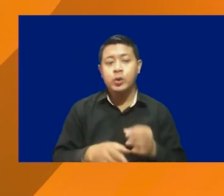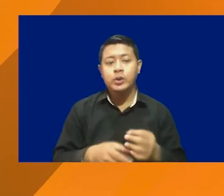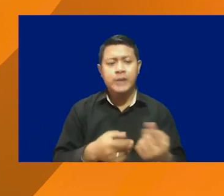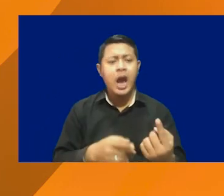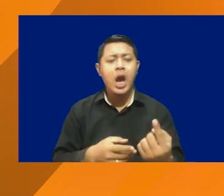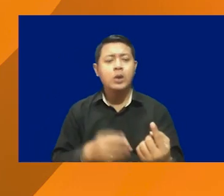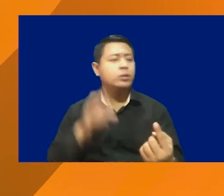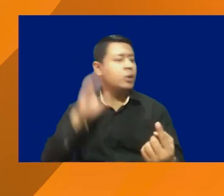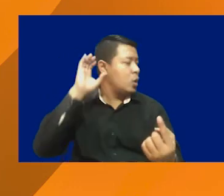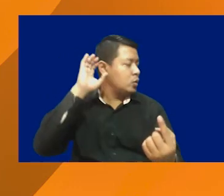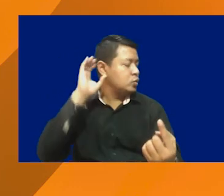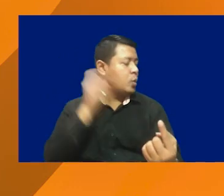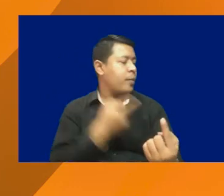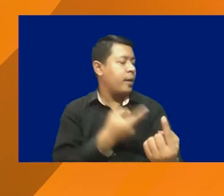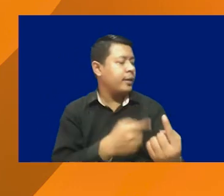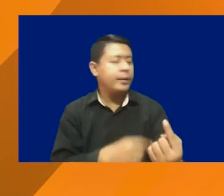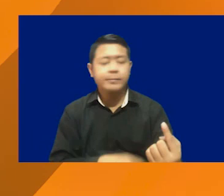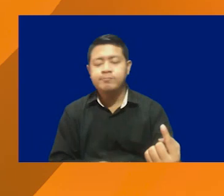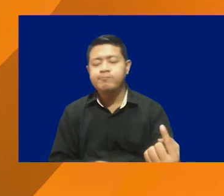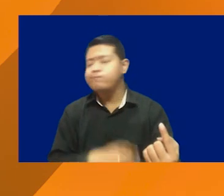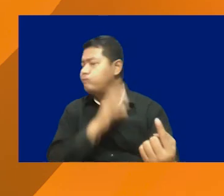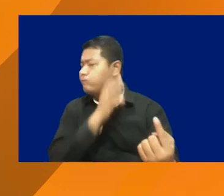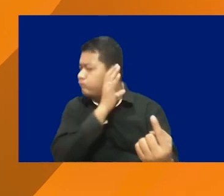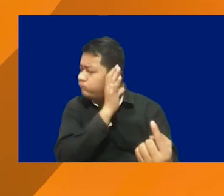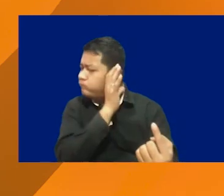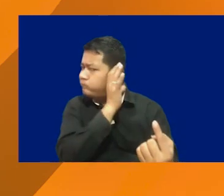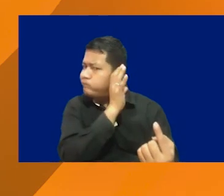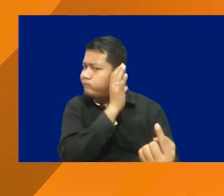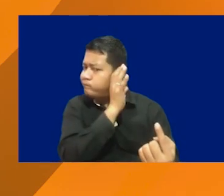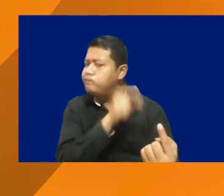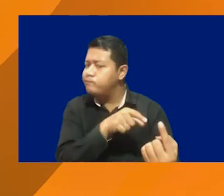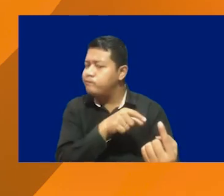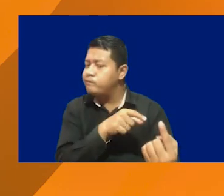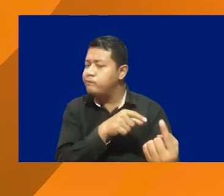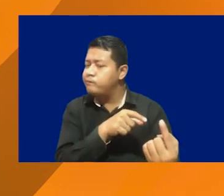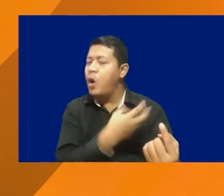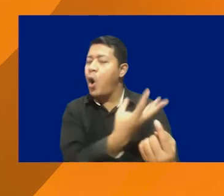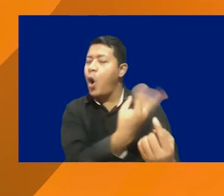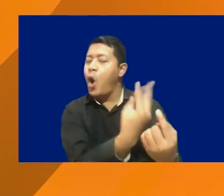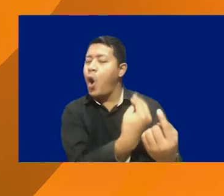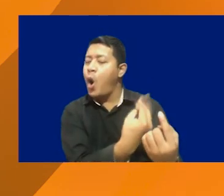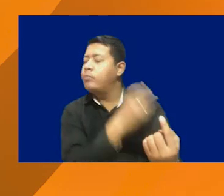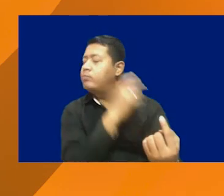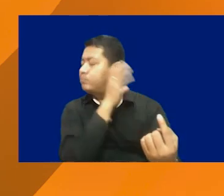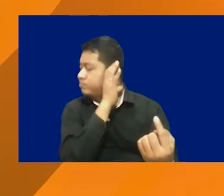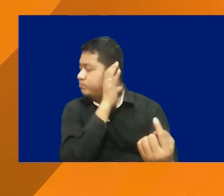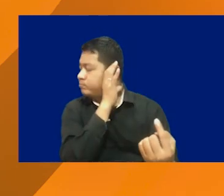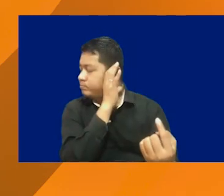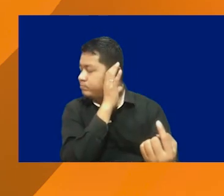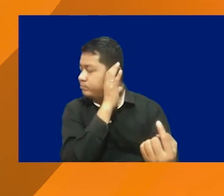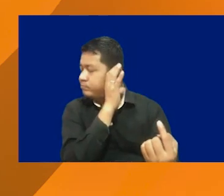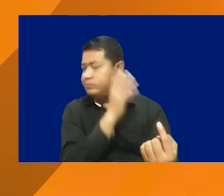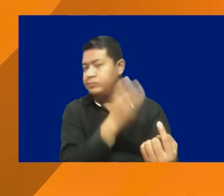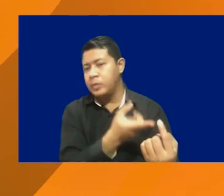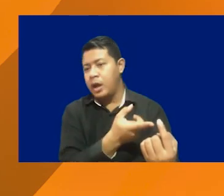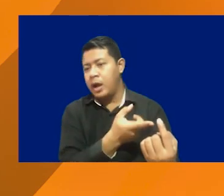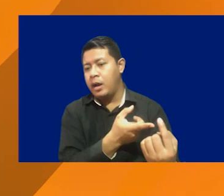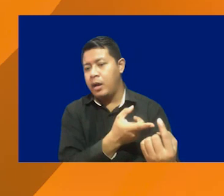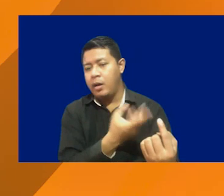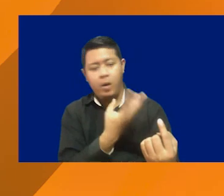Lalu solusinya apa? Coba dengarkan keluhan anak, dengarkan curhatan